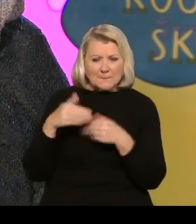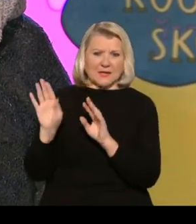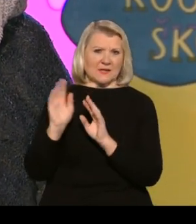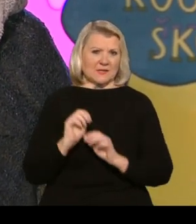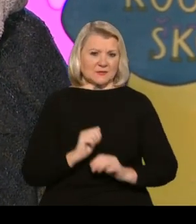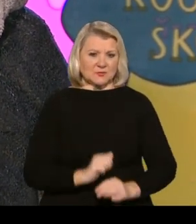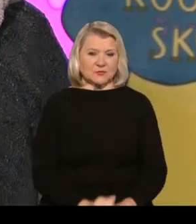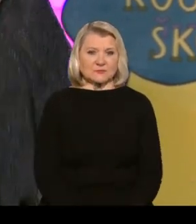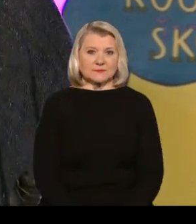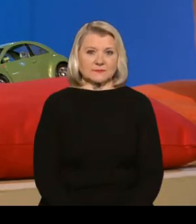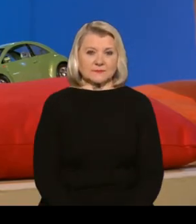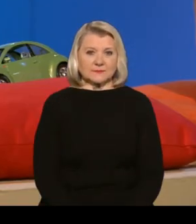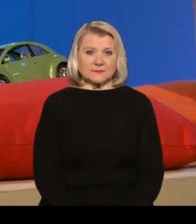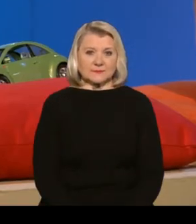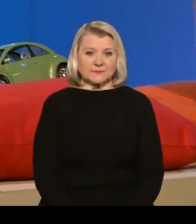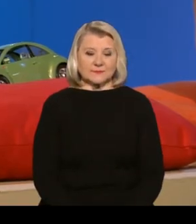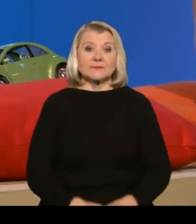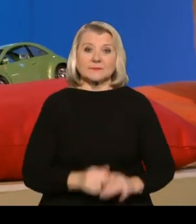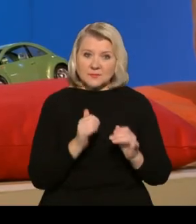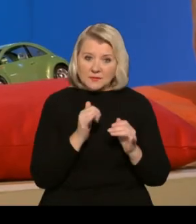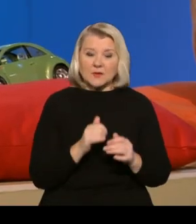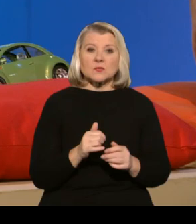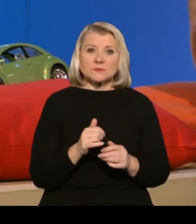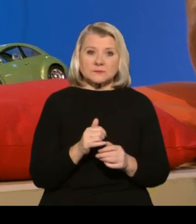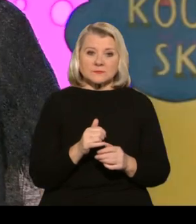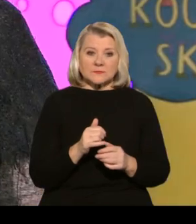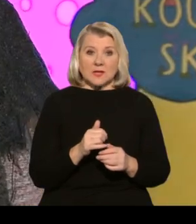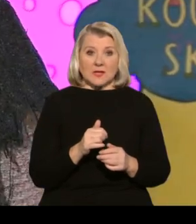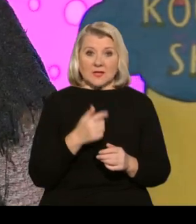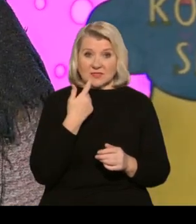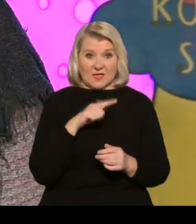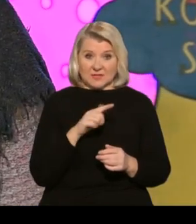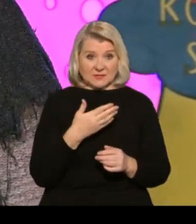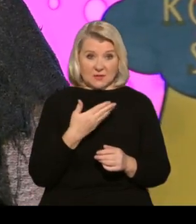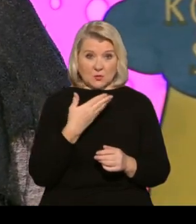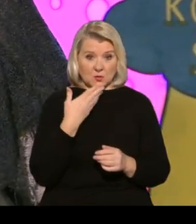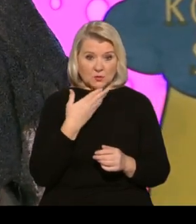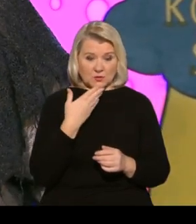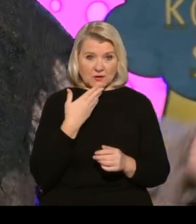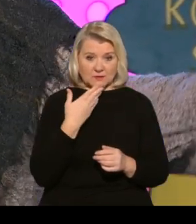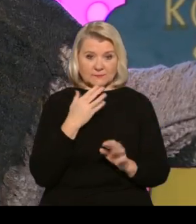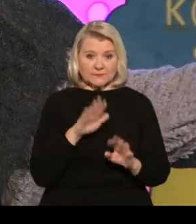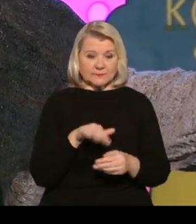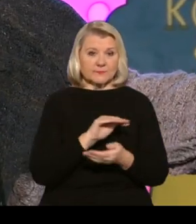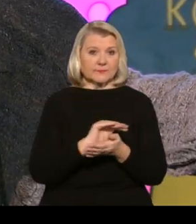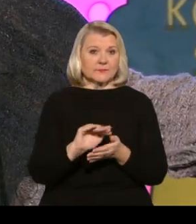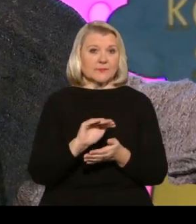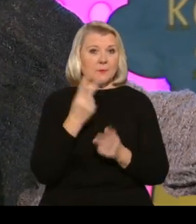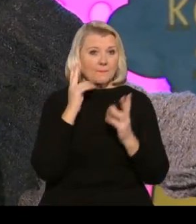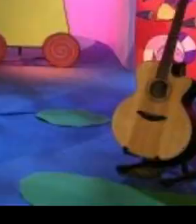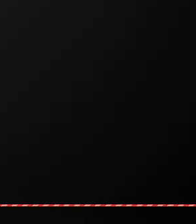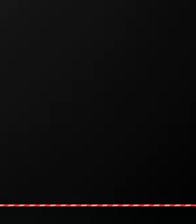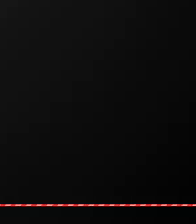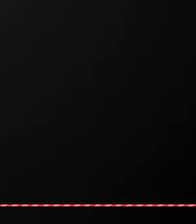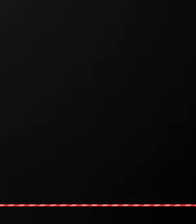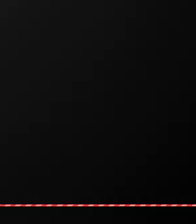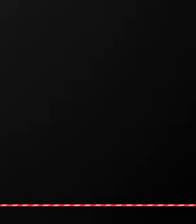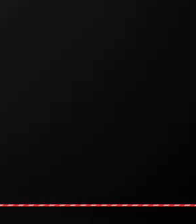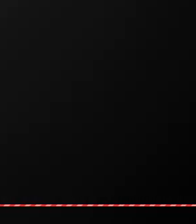nepouštěli. No a abyste se nenudili, tak si teď pustíme pohádku.